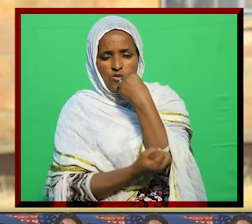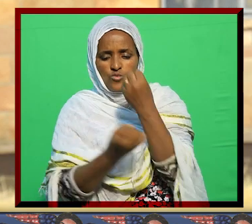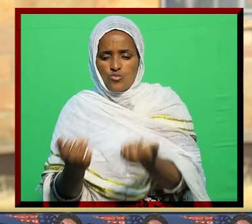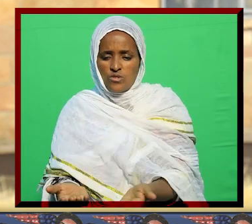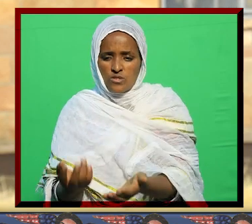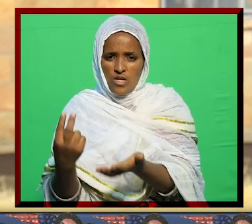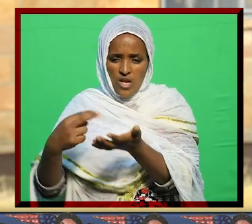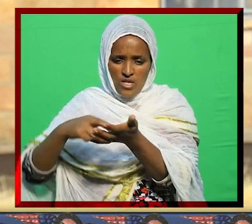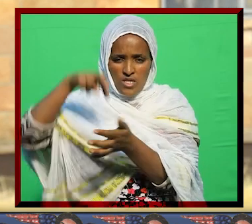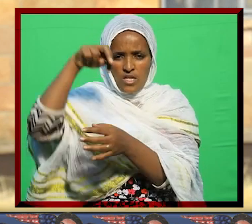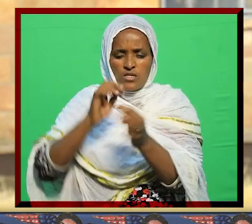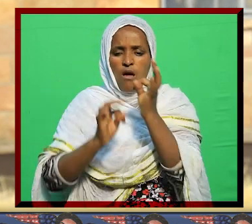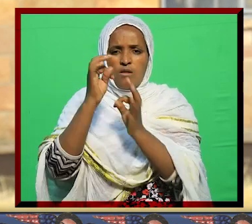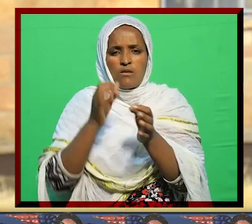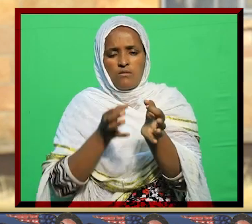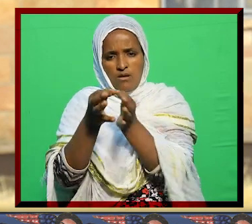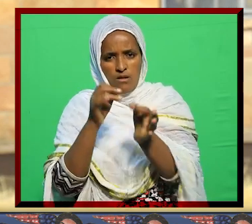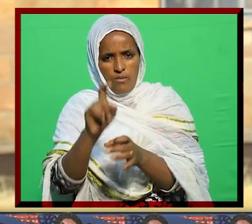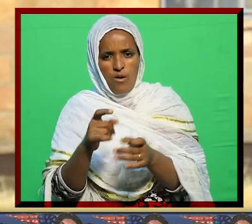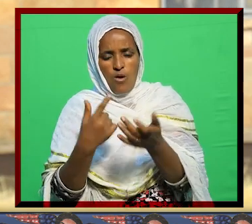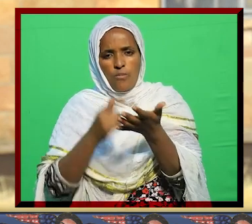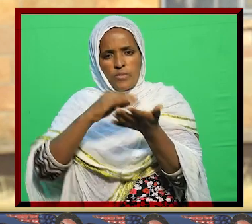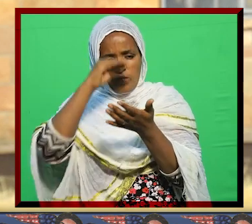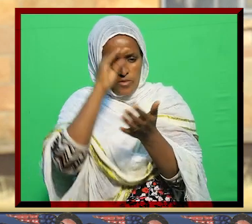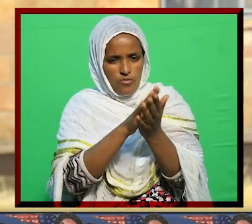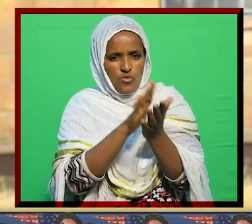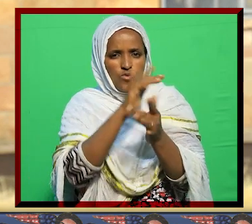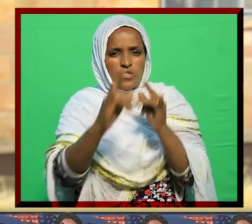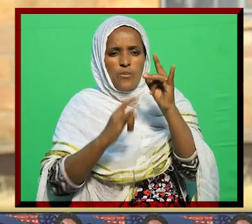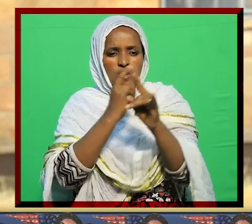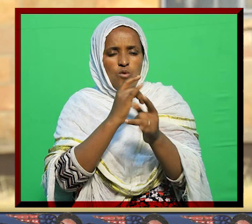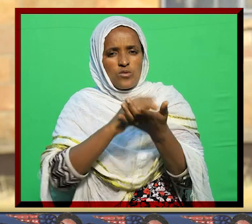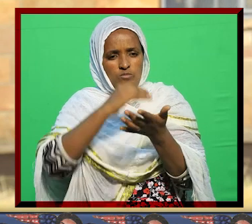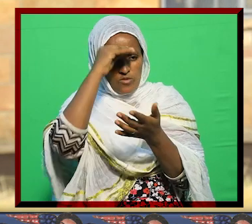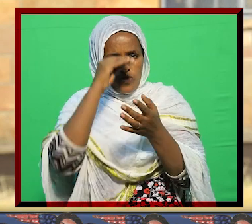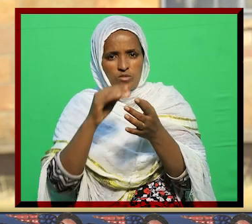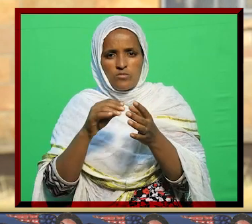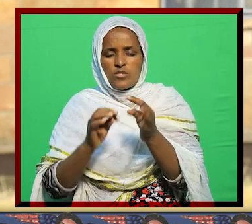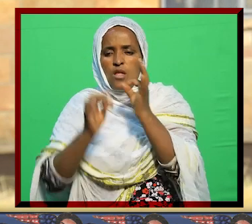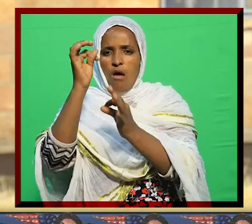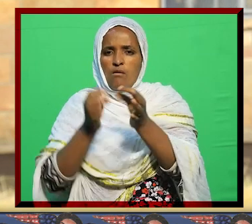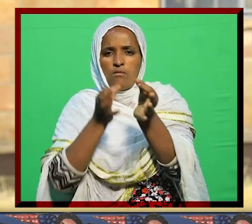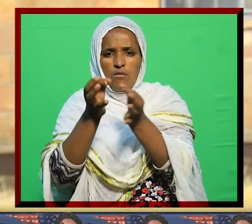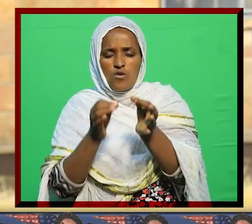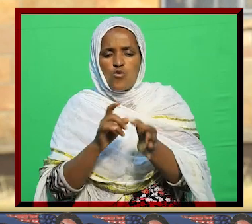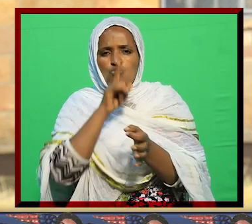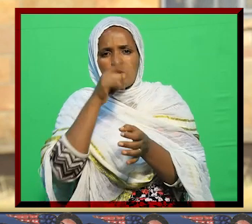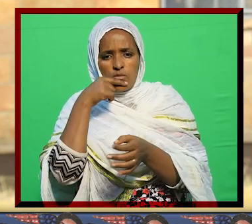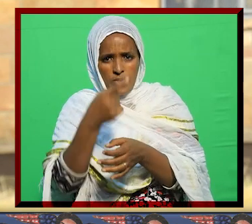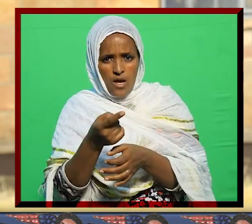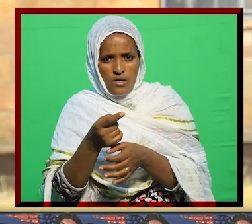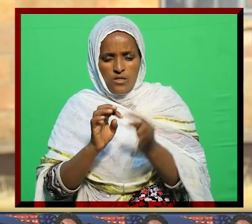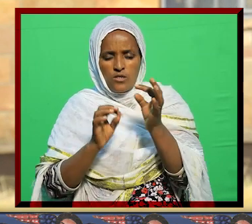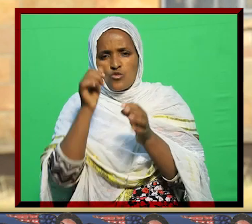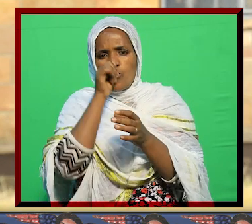ከመሰረቱ ተነስተን ታሪካቸውን ሊነገር ይገባል። አሁን በትምህርት ቤቱም በዘመናዊ ትምህርት ቤቱም የሚነገሩ ታሪኮች እውነትን ኢትዮጵያን አይወክሉም። እውነት ለመናገር ማለት